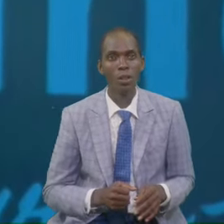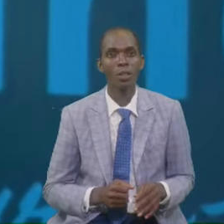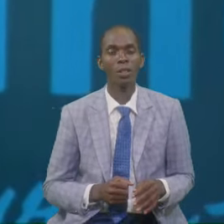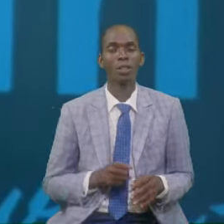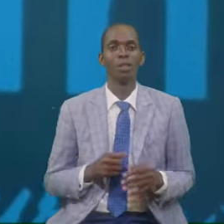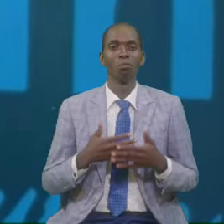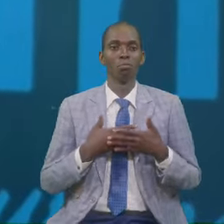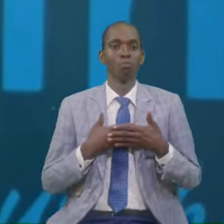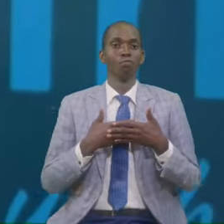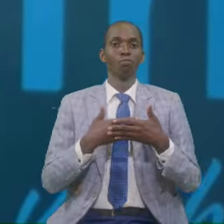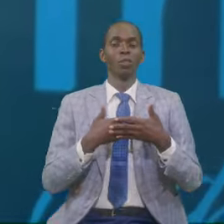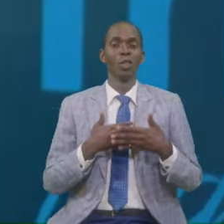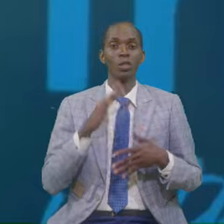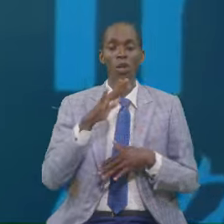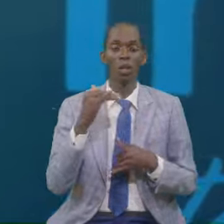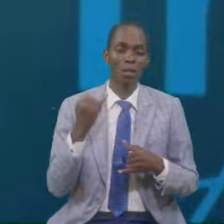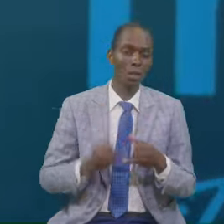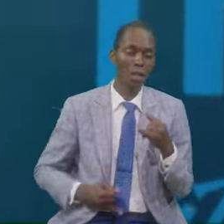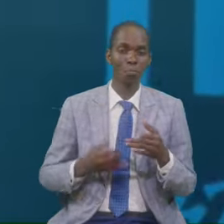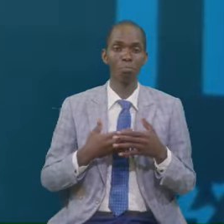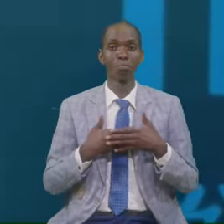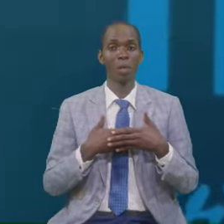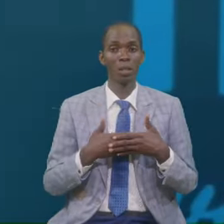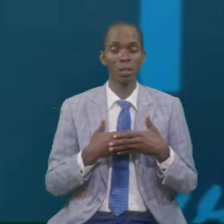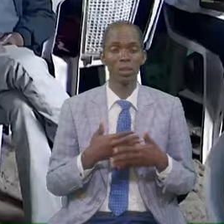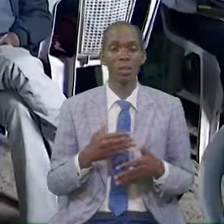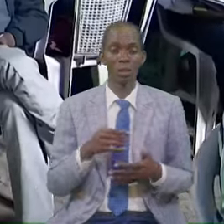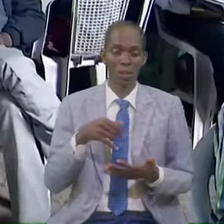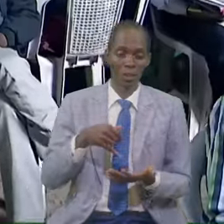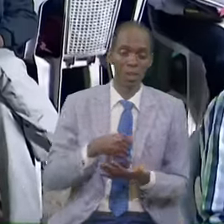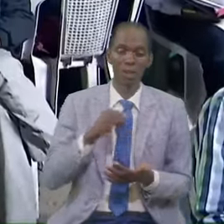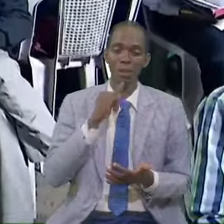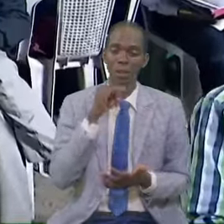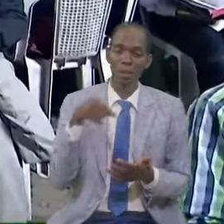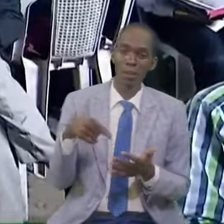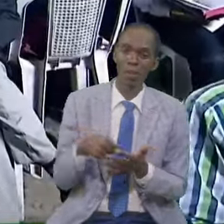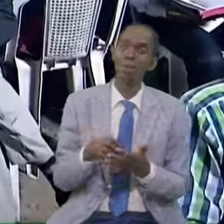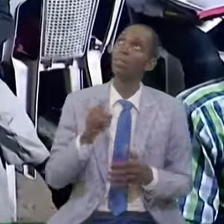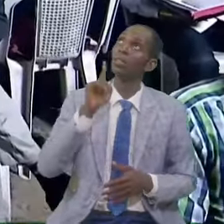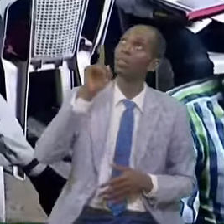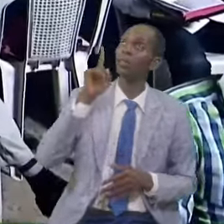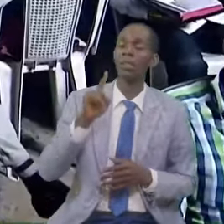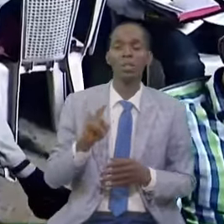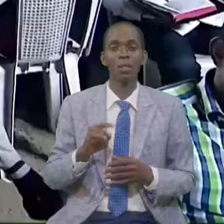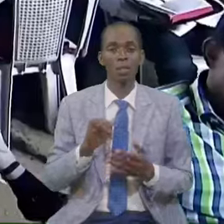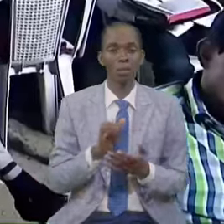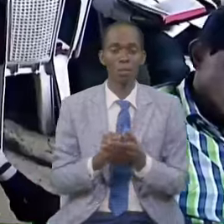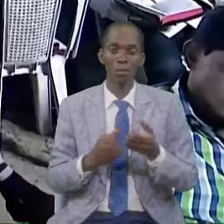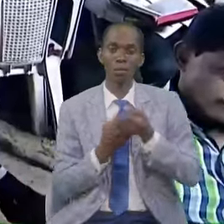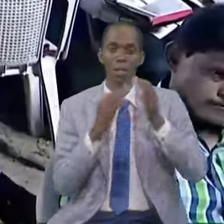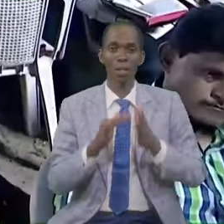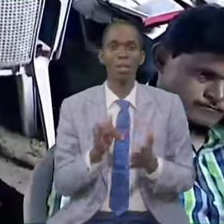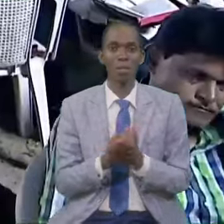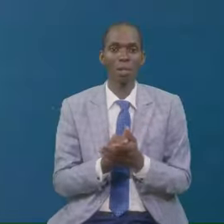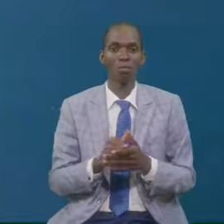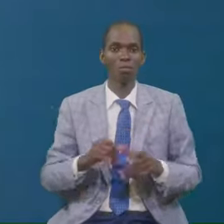ఆఖరి శ్వాసకు దగ్గర అవుతున్నారు, this advocate ever live to make intercession for you. ఆఖరి శ్వాస